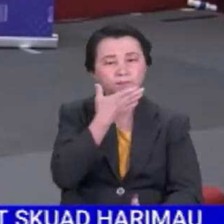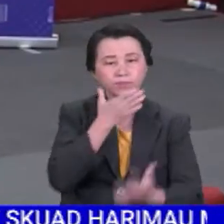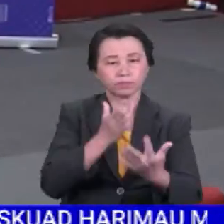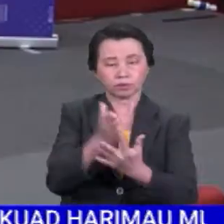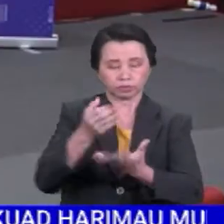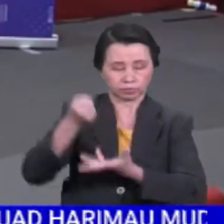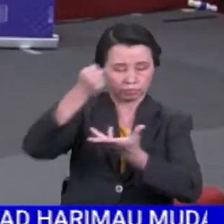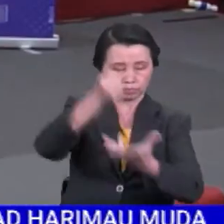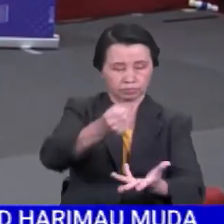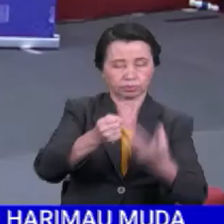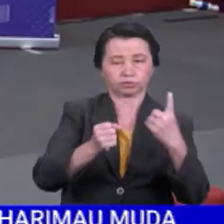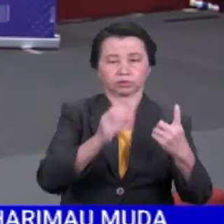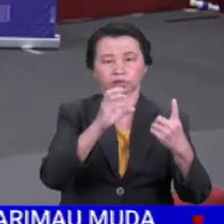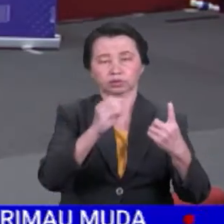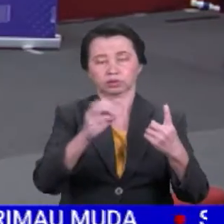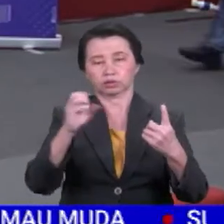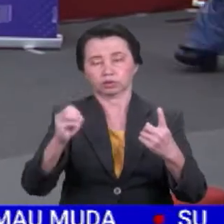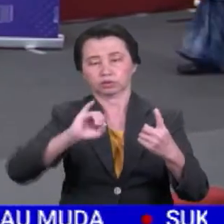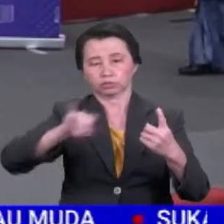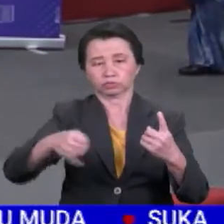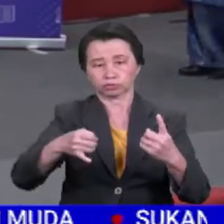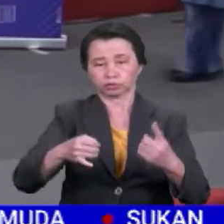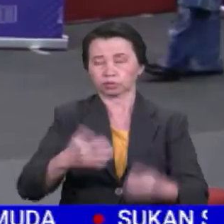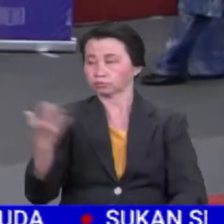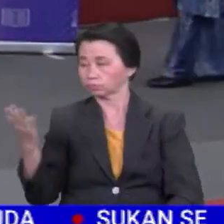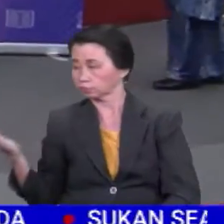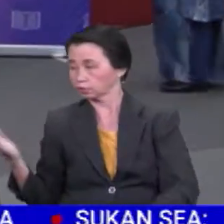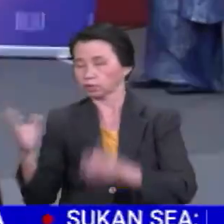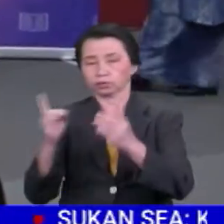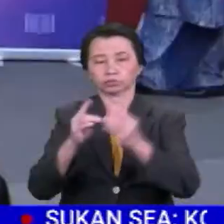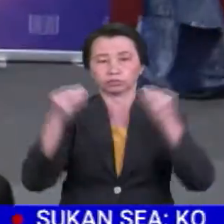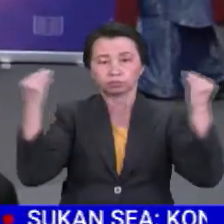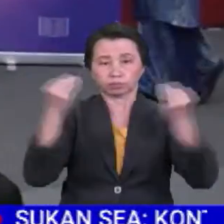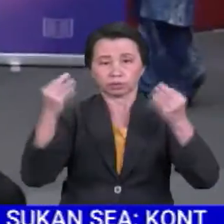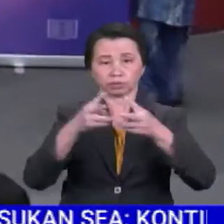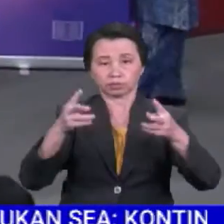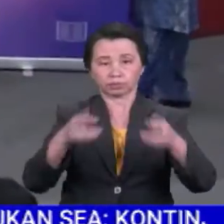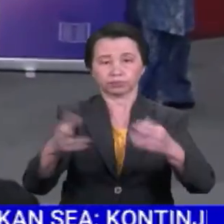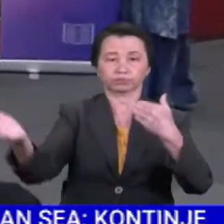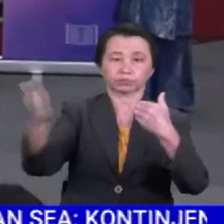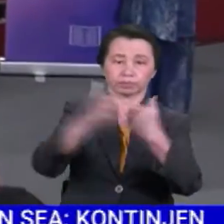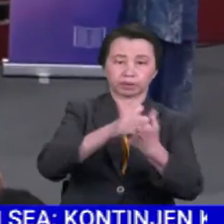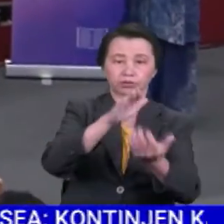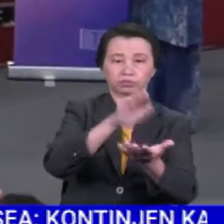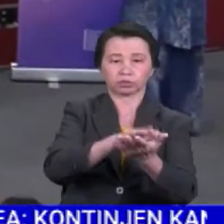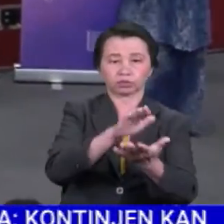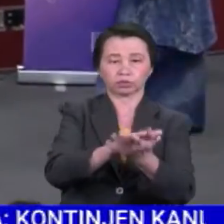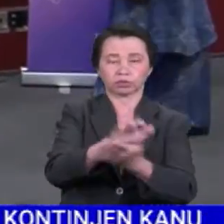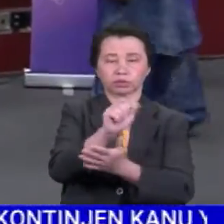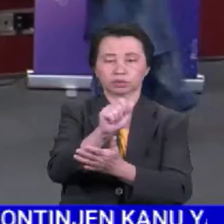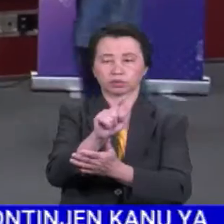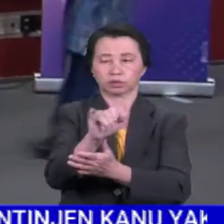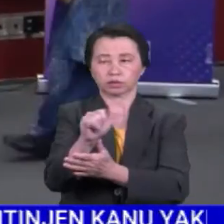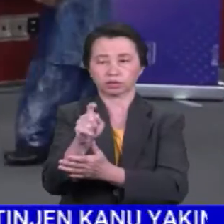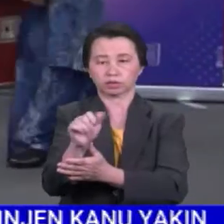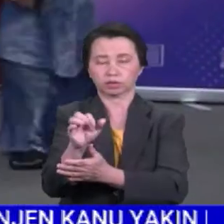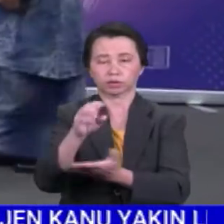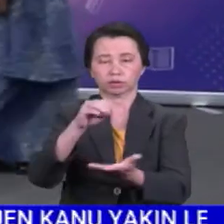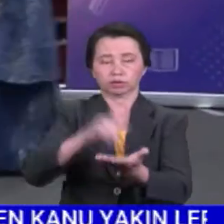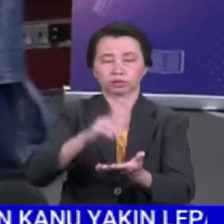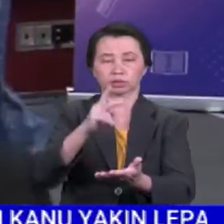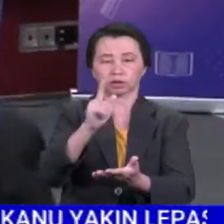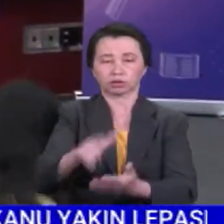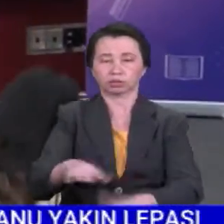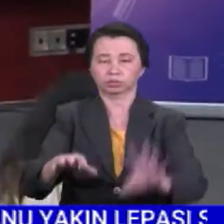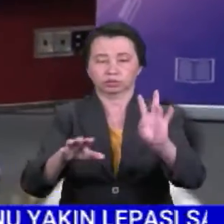dana RM100 juta. Muhammad Kamal ditemui pada majlis pelancaran Back to School Yayasan Axiata di Ibu Negara.